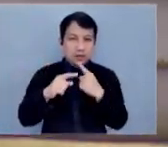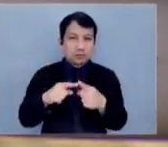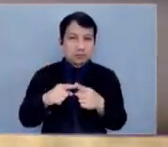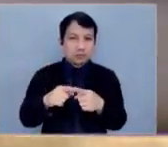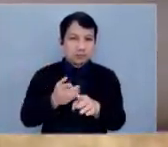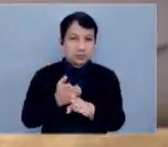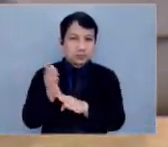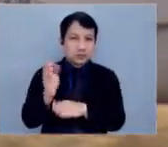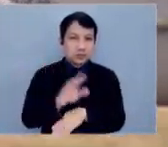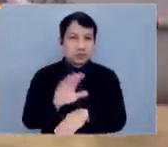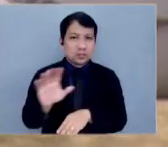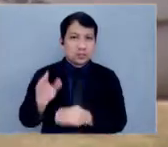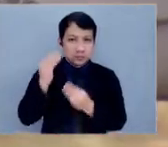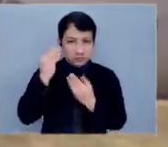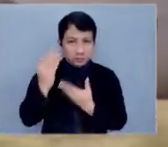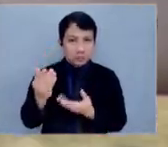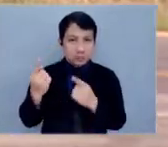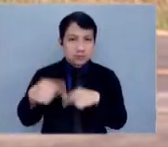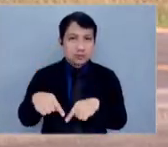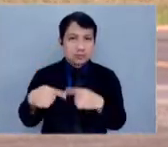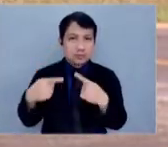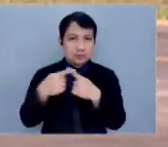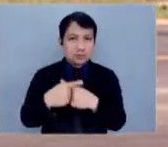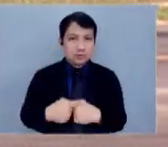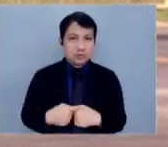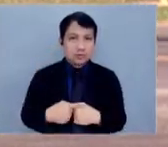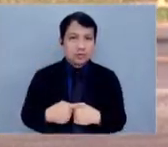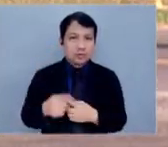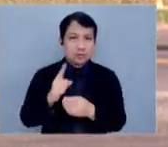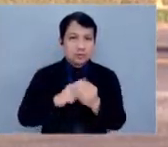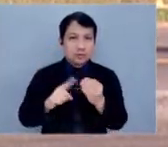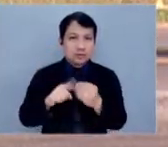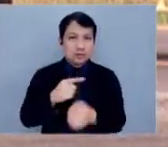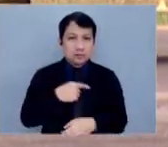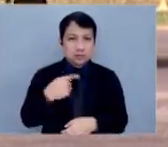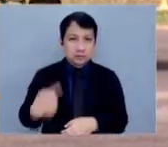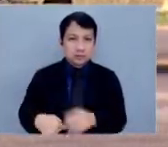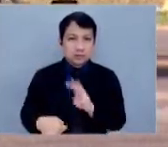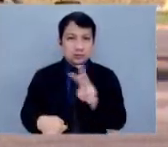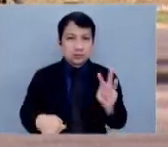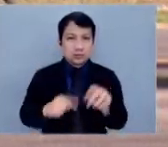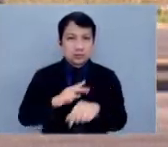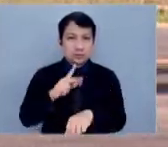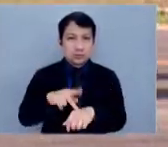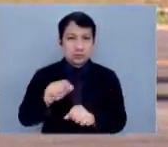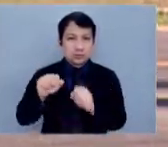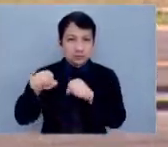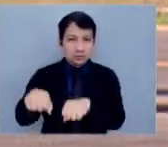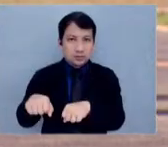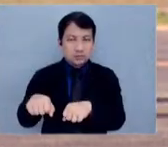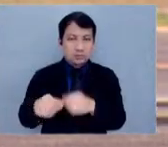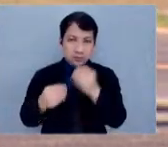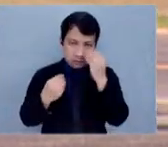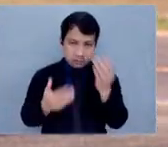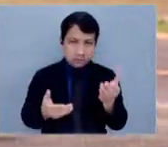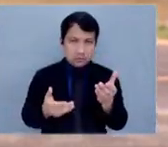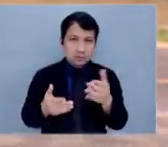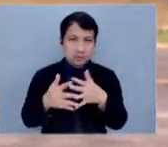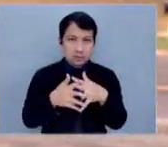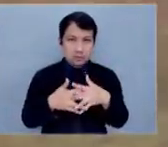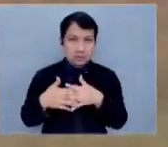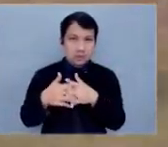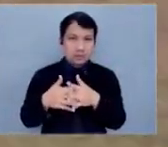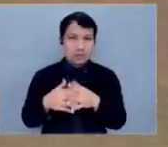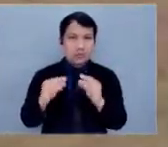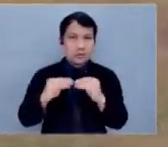tinukoy ang nangyayaring tensyon dulot ng panghihimasok ng China sa West Philippine Sea, batid daw ng mga sundalong Amerikano na maraming